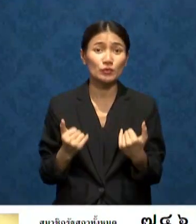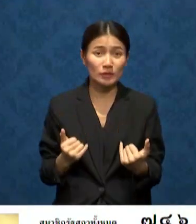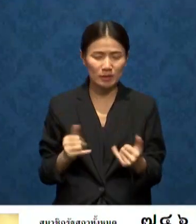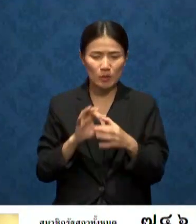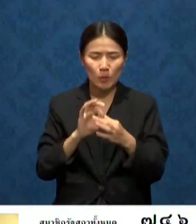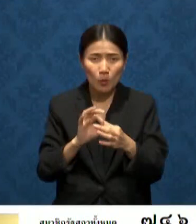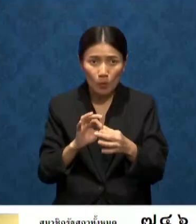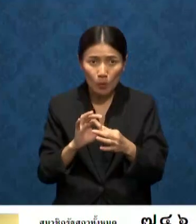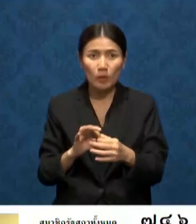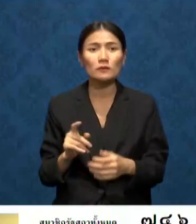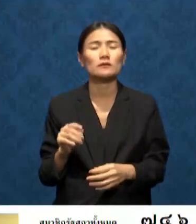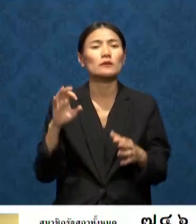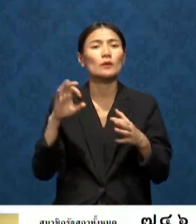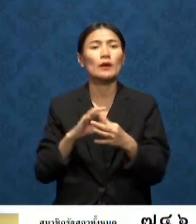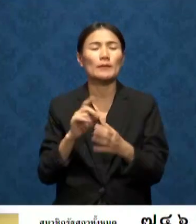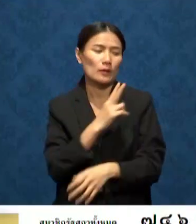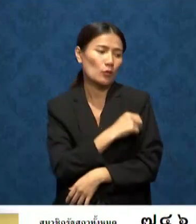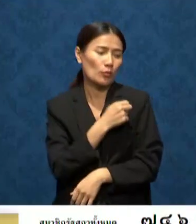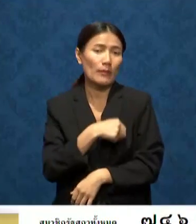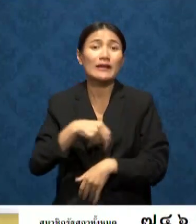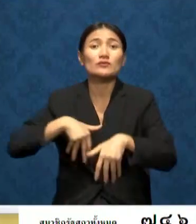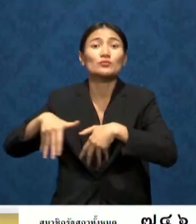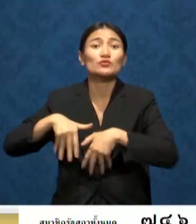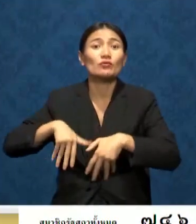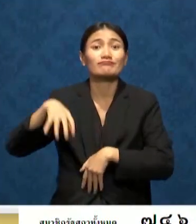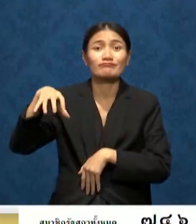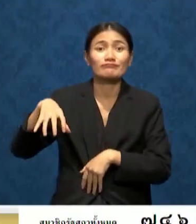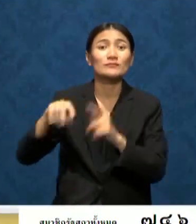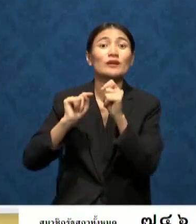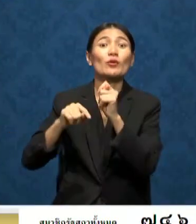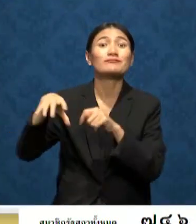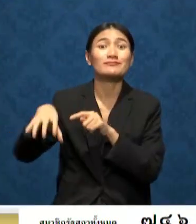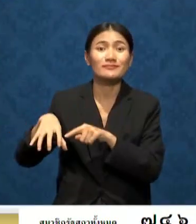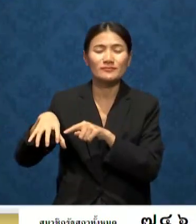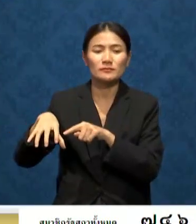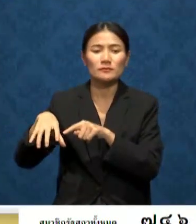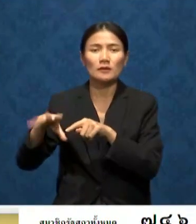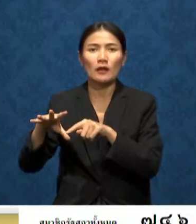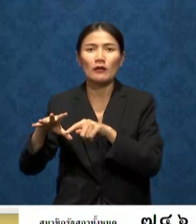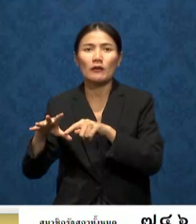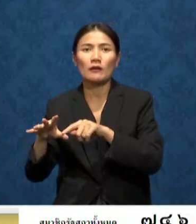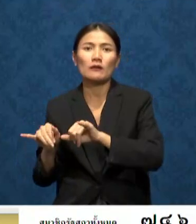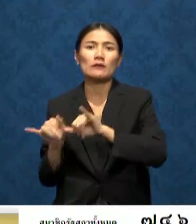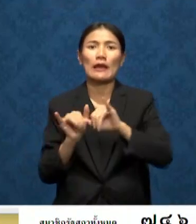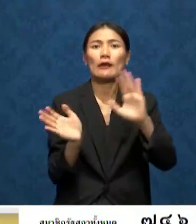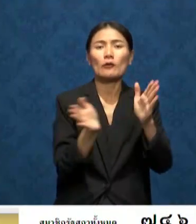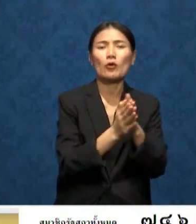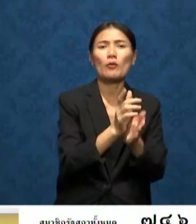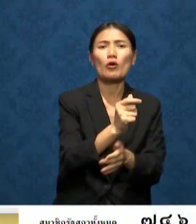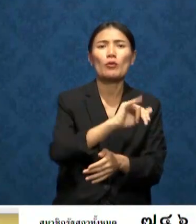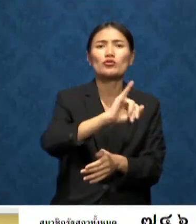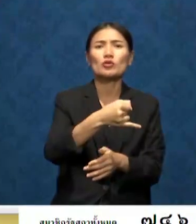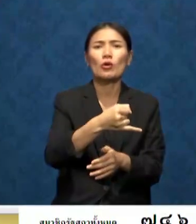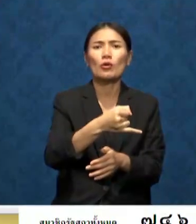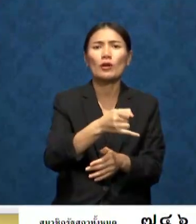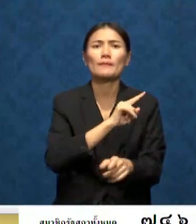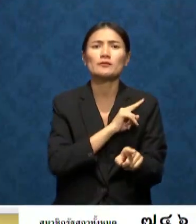อมีการถายโอนโงบาลส่งเสริมสุภาพตำบนไปอยู่กับอัประจอประมาณ 3,000 กวาแห่งประมาณหนึ